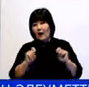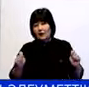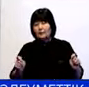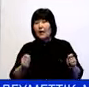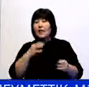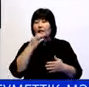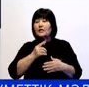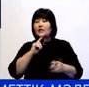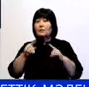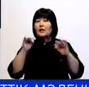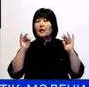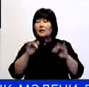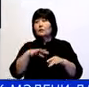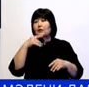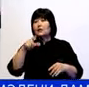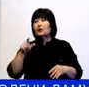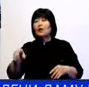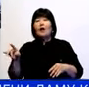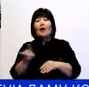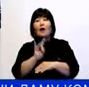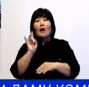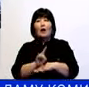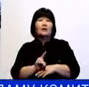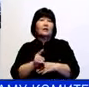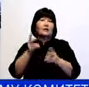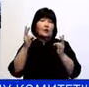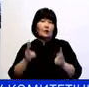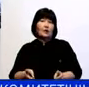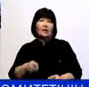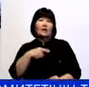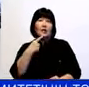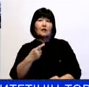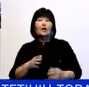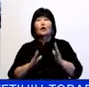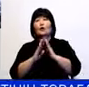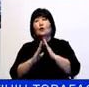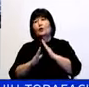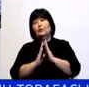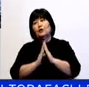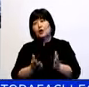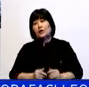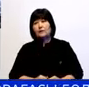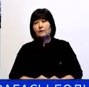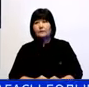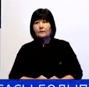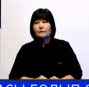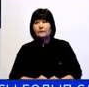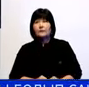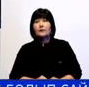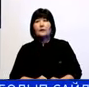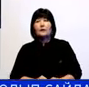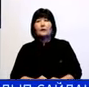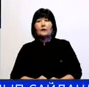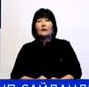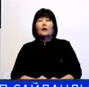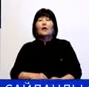Есепті жиынға келген бірнеше тұрғын алаяқтың құрбанына айналғанын айтып көмек сұрады. Бір танысым кезексіз үй